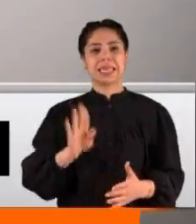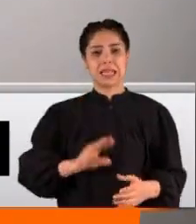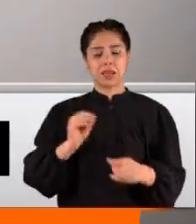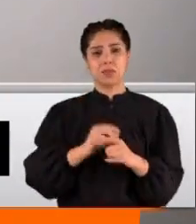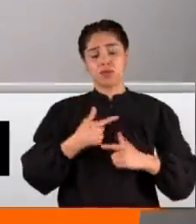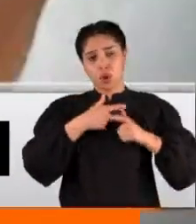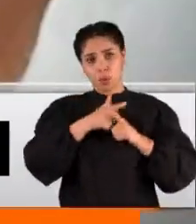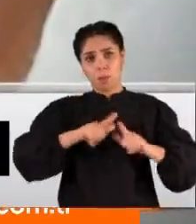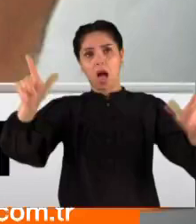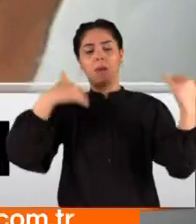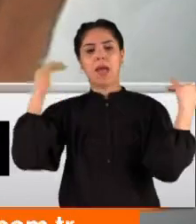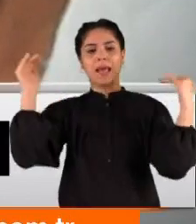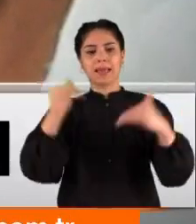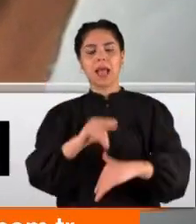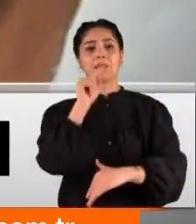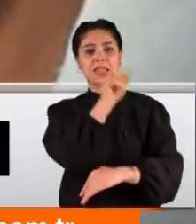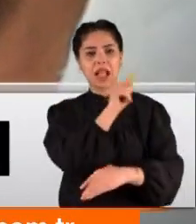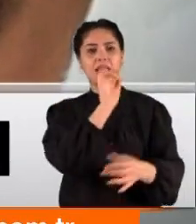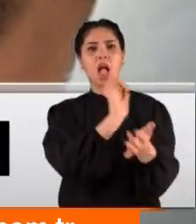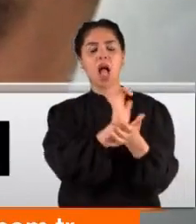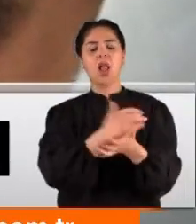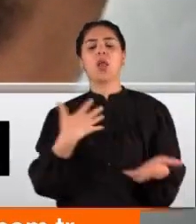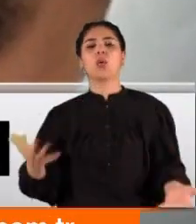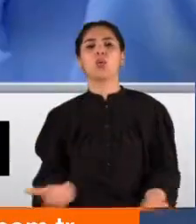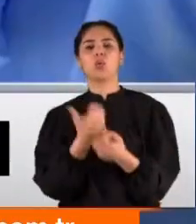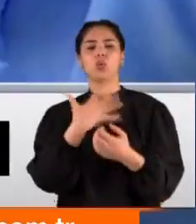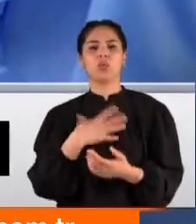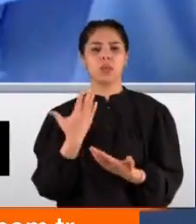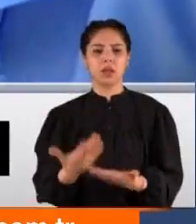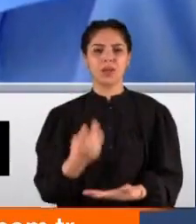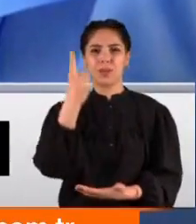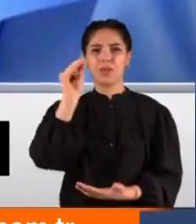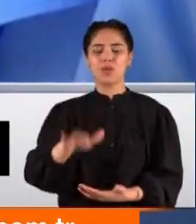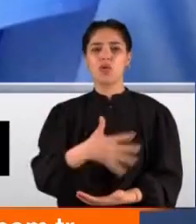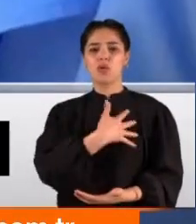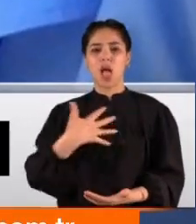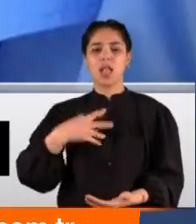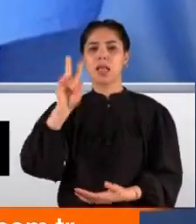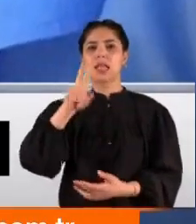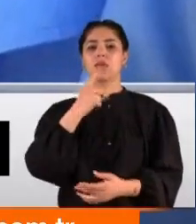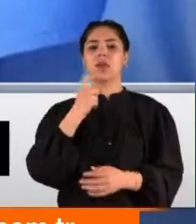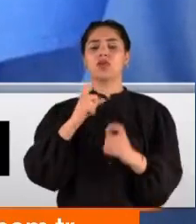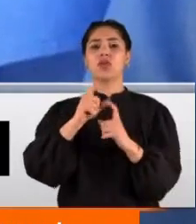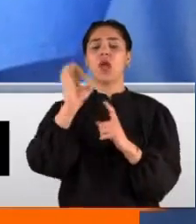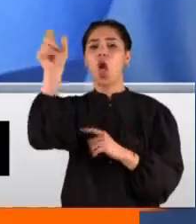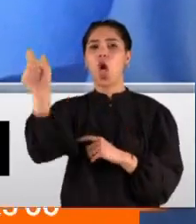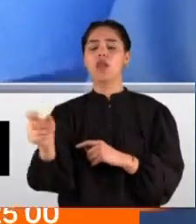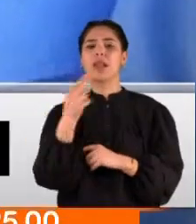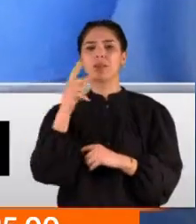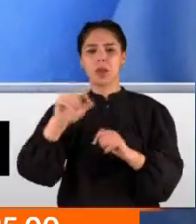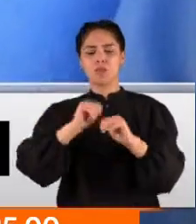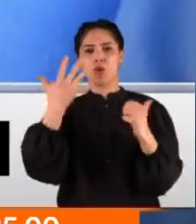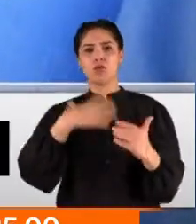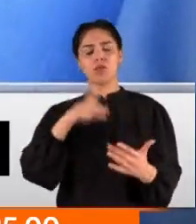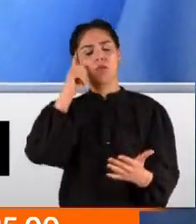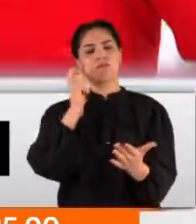için sesini duyurmaya geldim senden ve ailenden kurtulmak istiyorum artık annesi 22 yaşındaki Özlem Eser boşanma